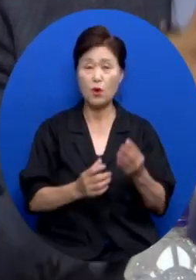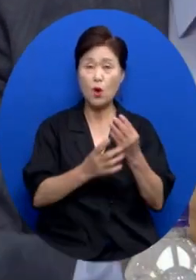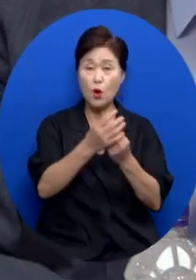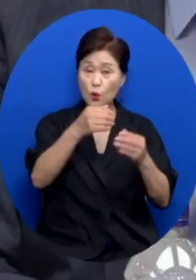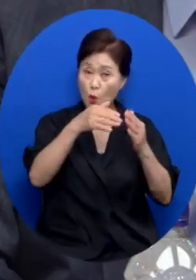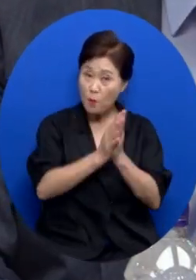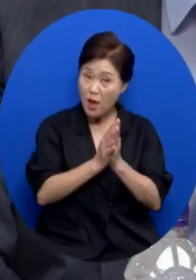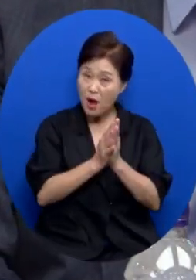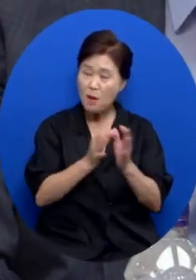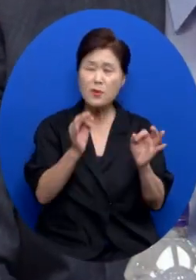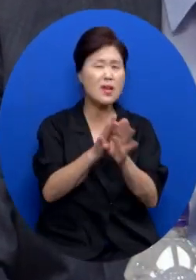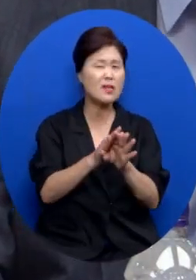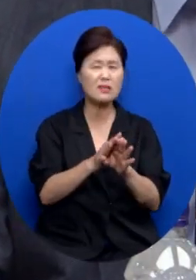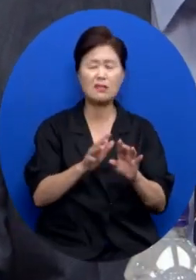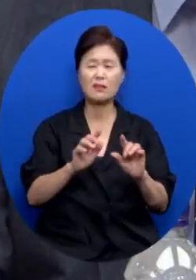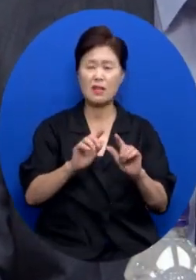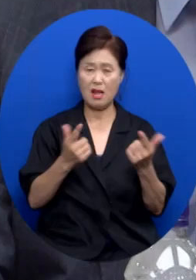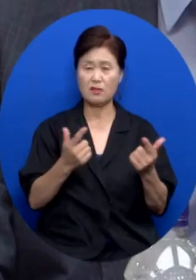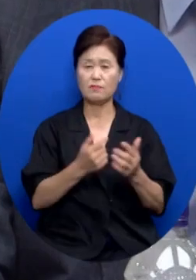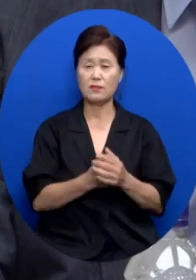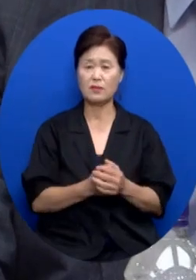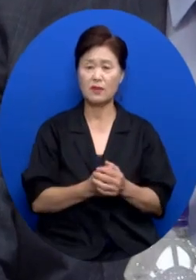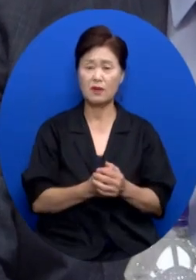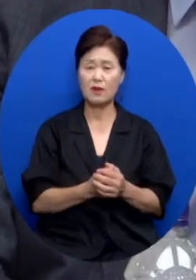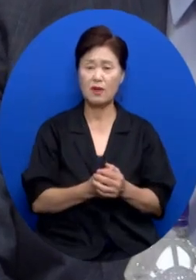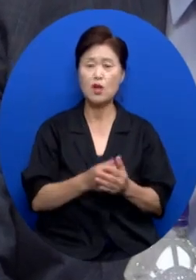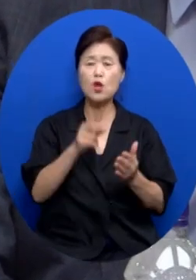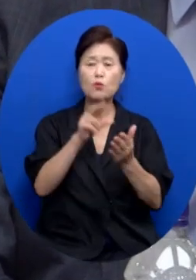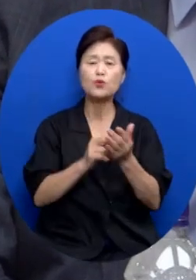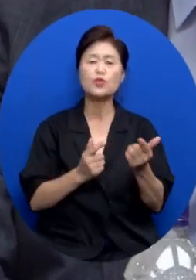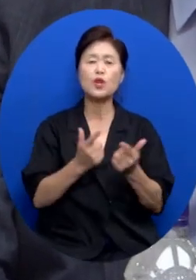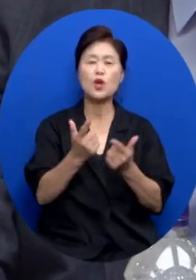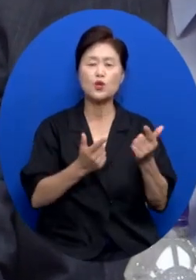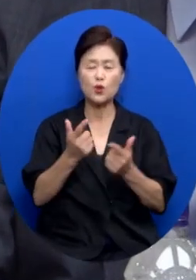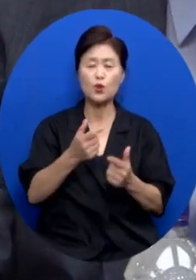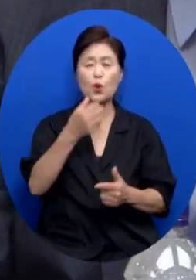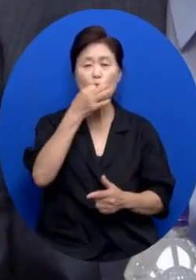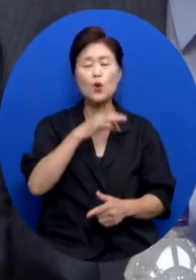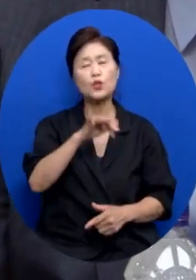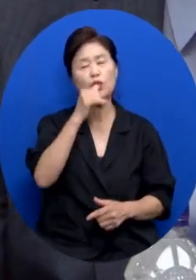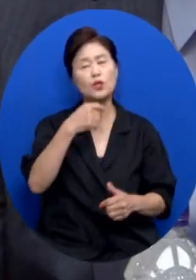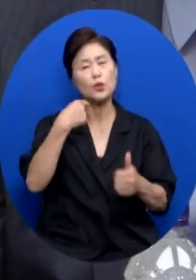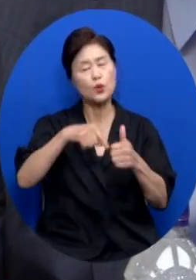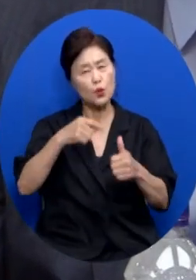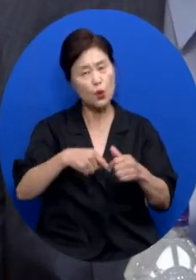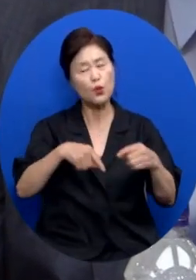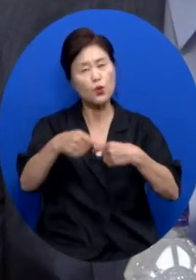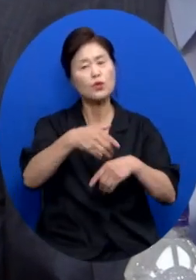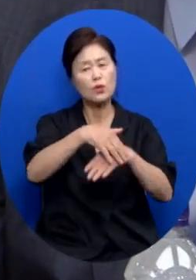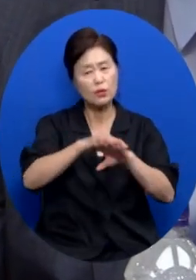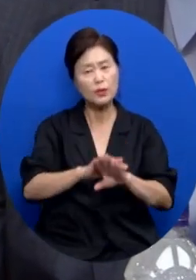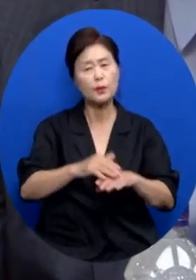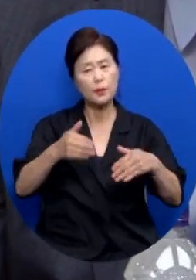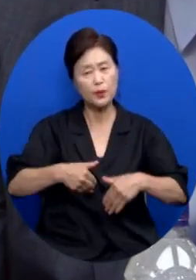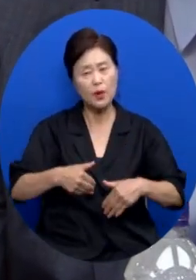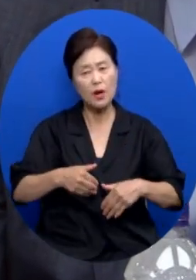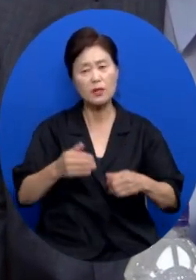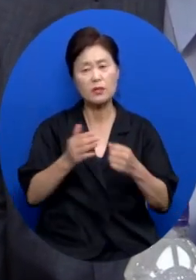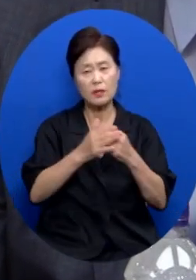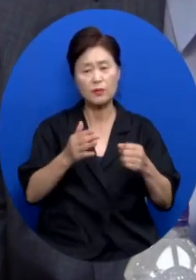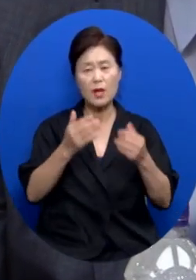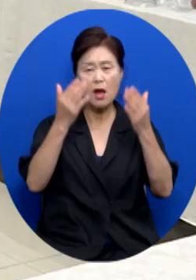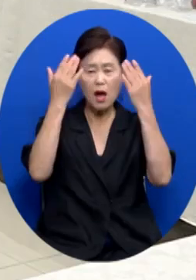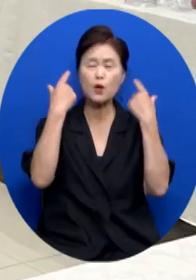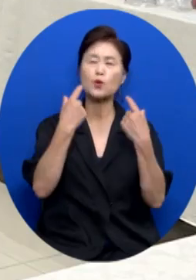아니라 수급 문제에 있어서 조절과 효율성 있는 교육 정책을 나름대로 학교를 유지할 수 있는 방법이라는